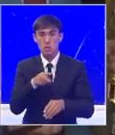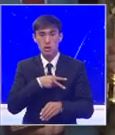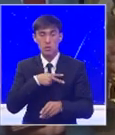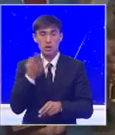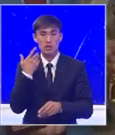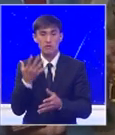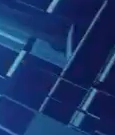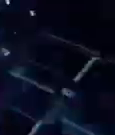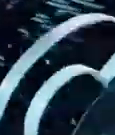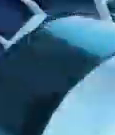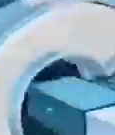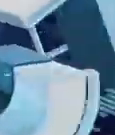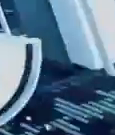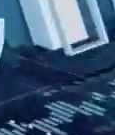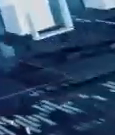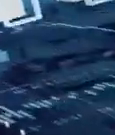выбирают лучших.